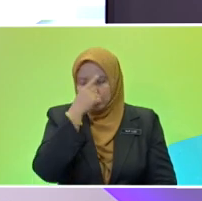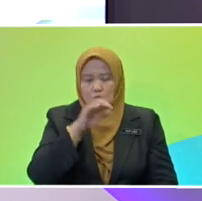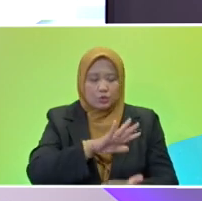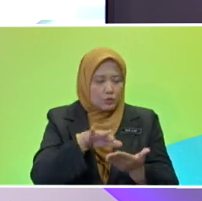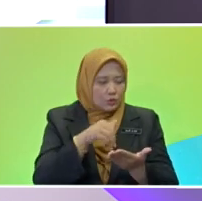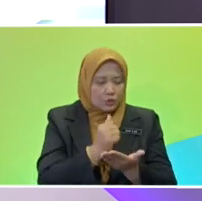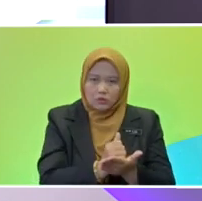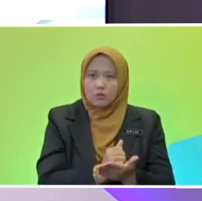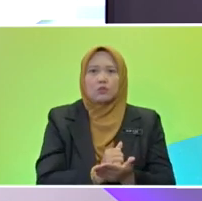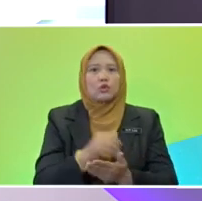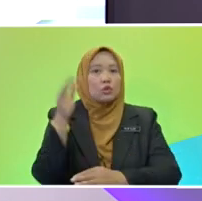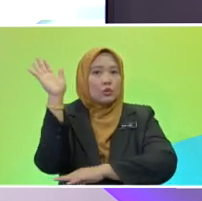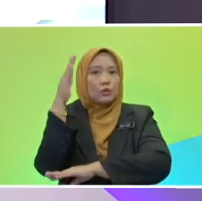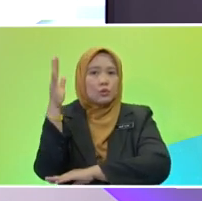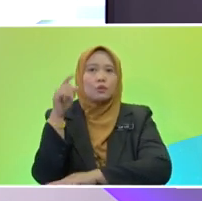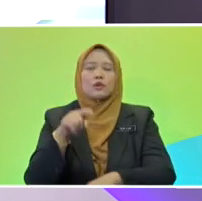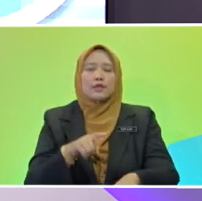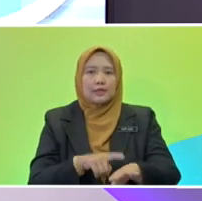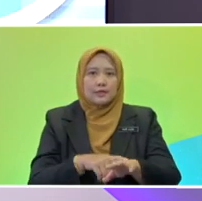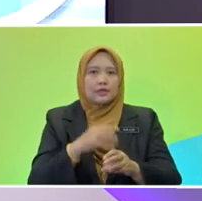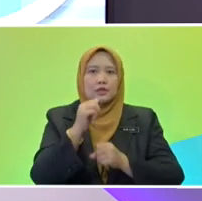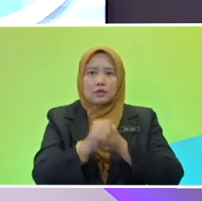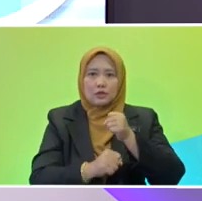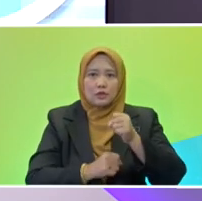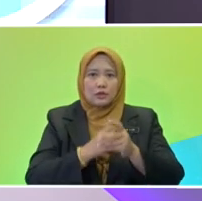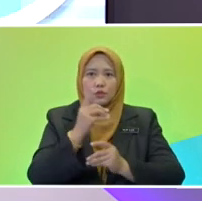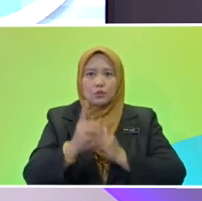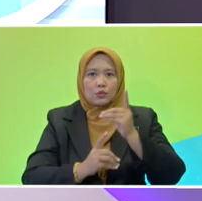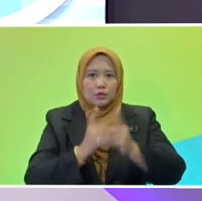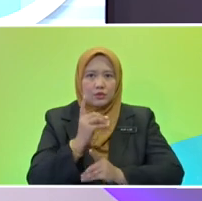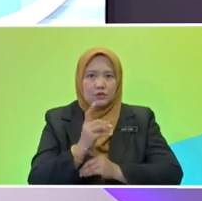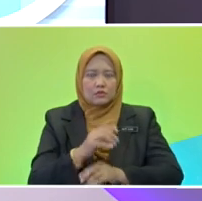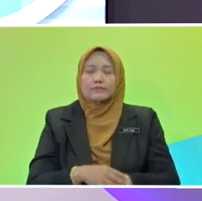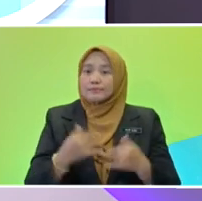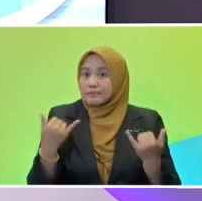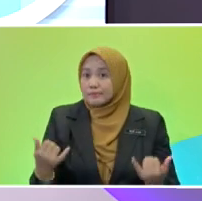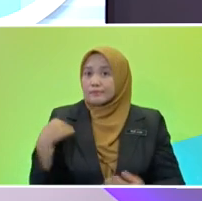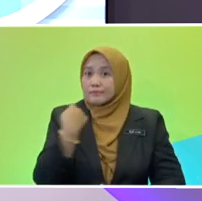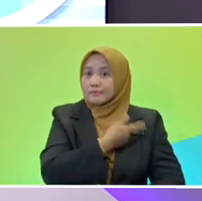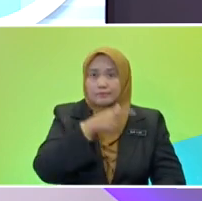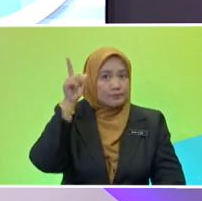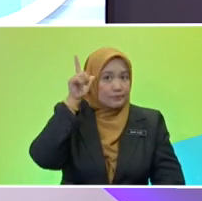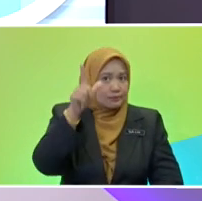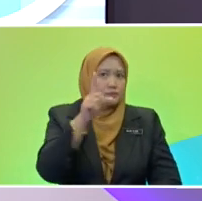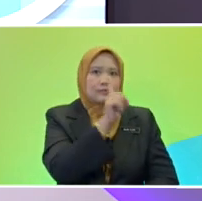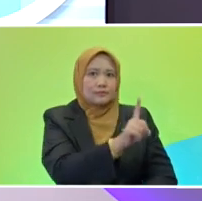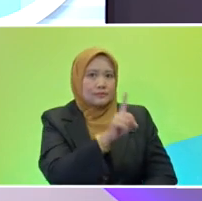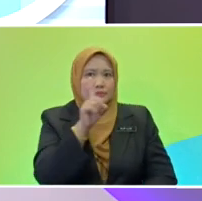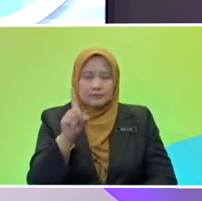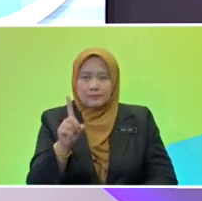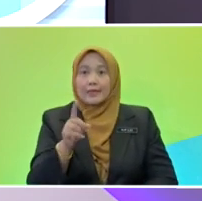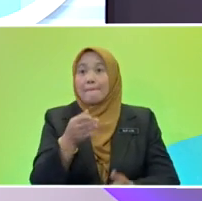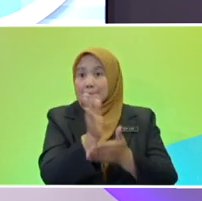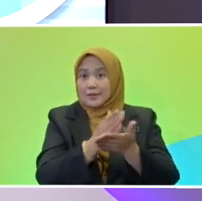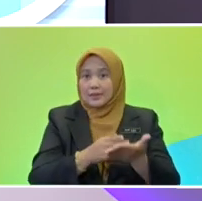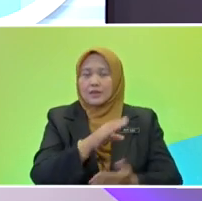ada di dunia baik sekarang ini kita melihat satu demi satu bahagian dan juga